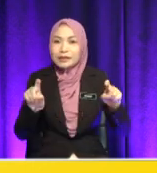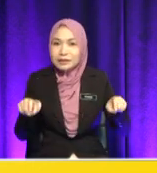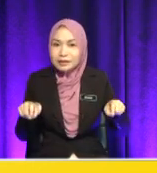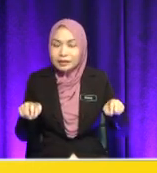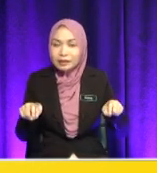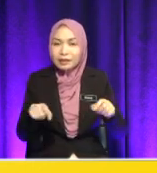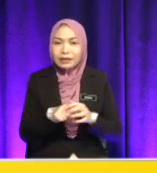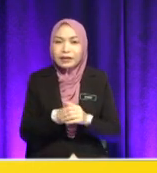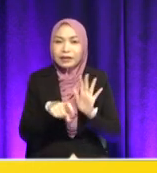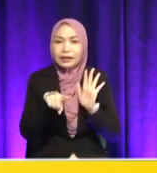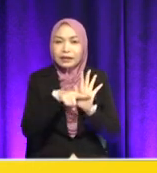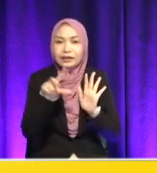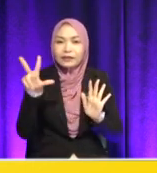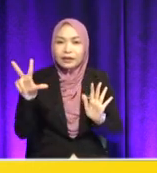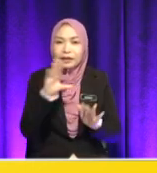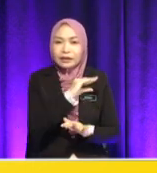kemudian